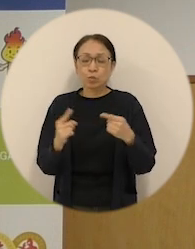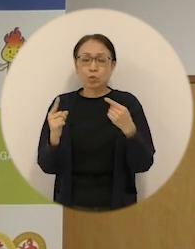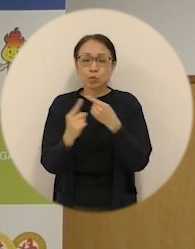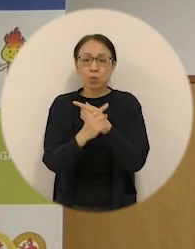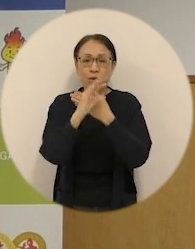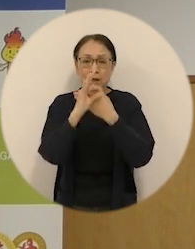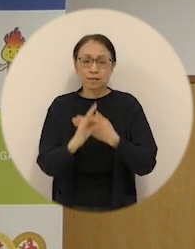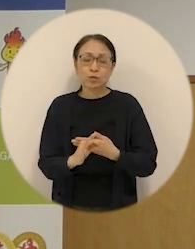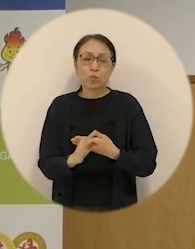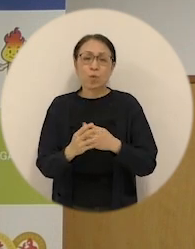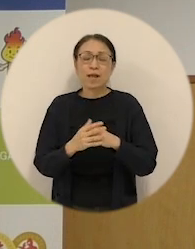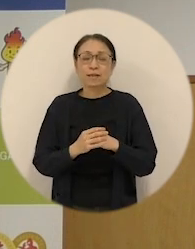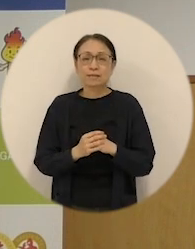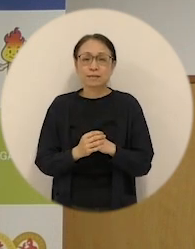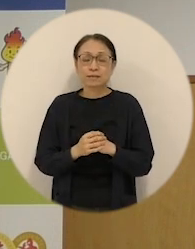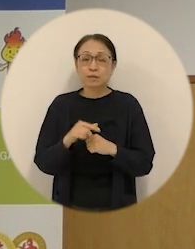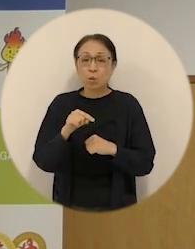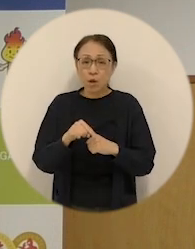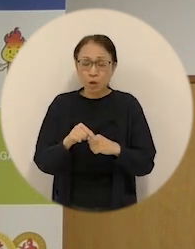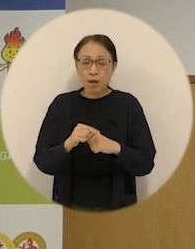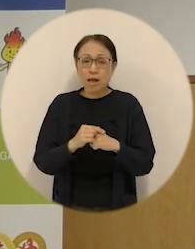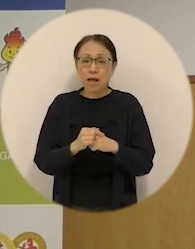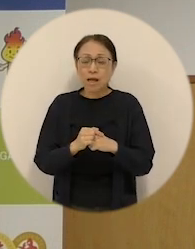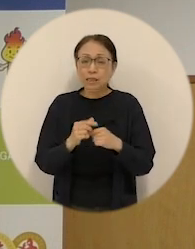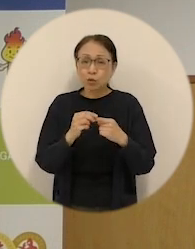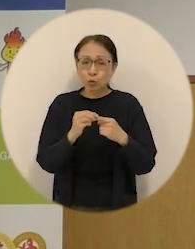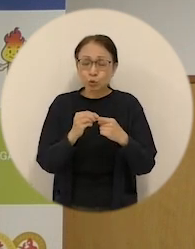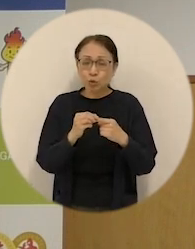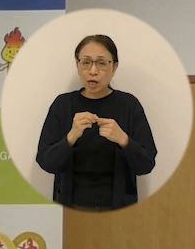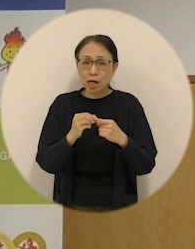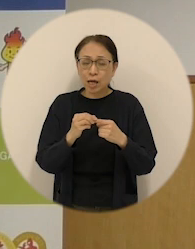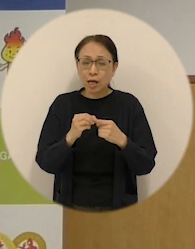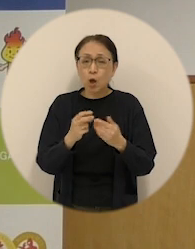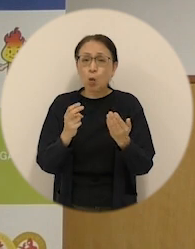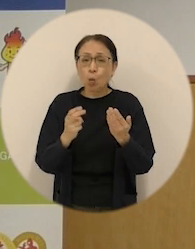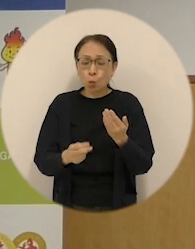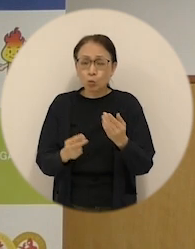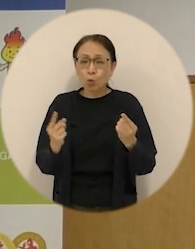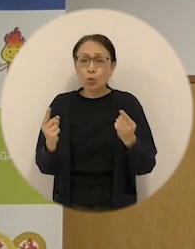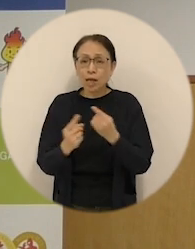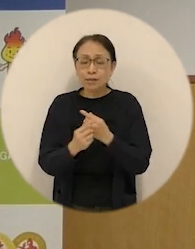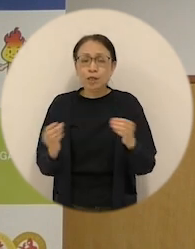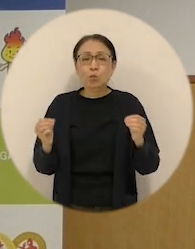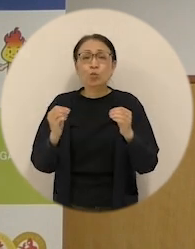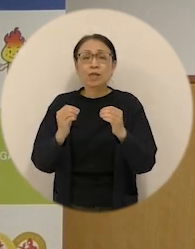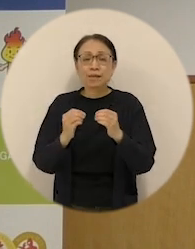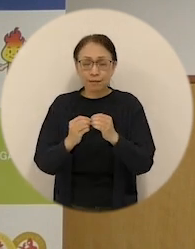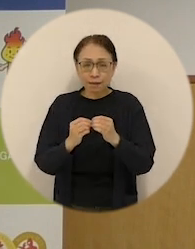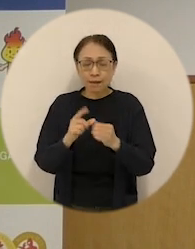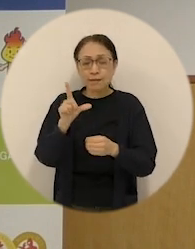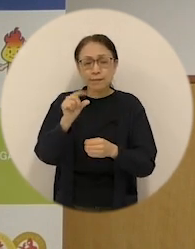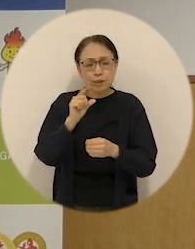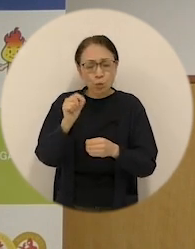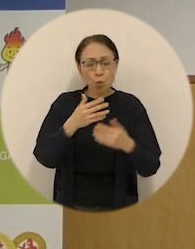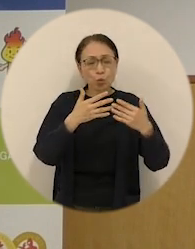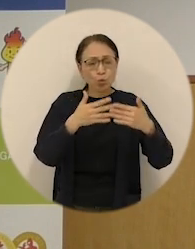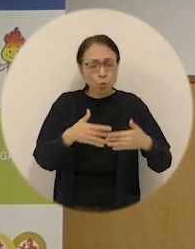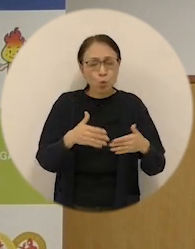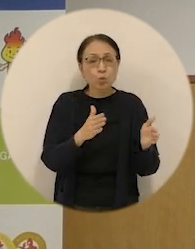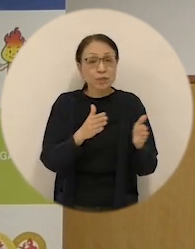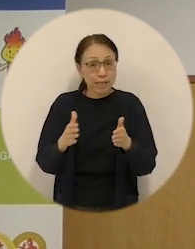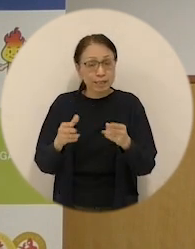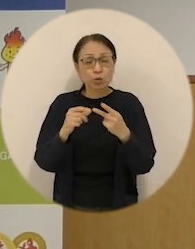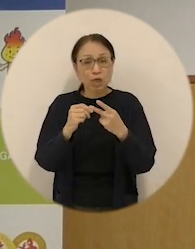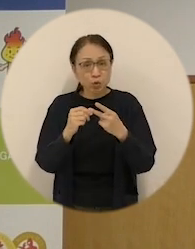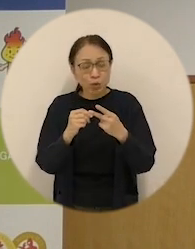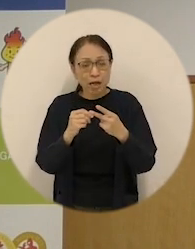でありますが、本案は一つには地方自治法の一部改正に伴う引用条項の整理、二つ